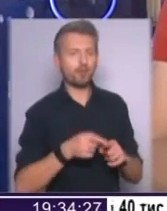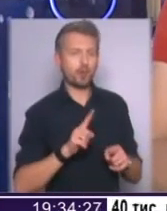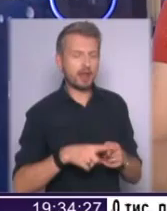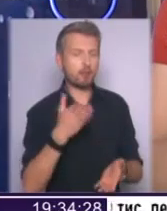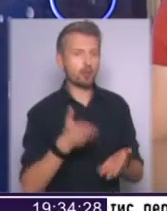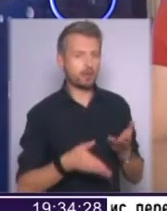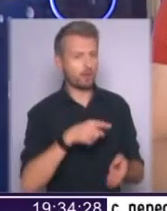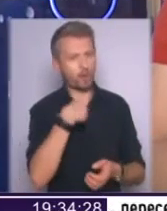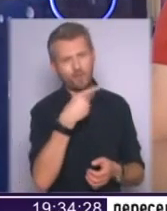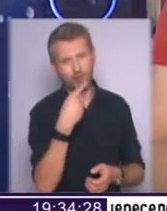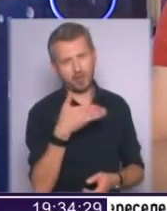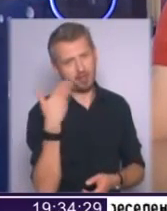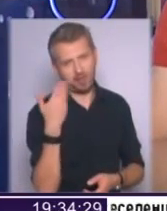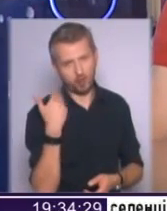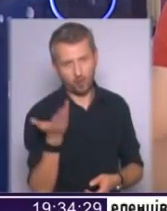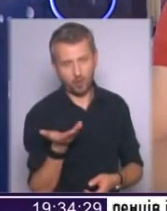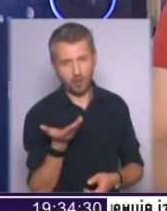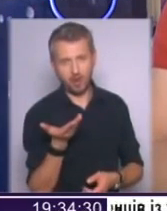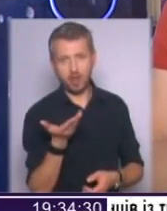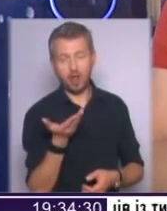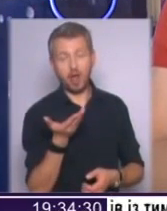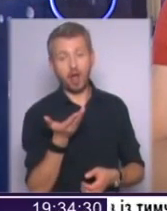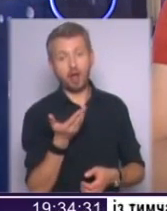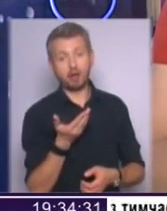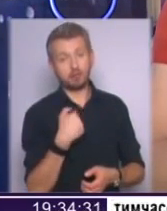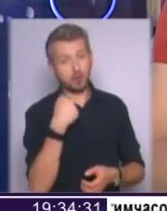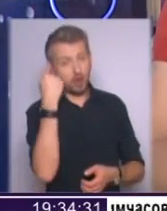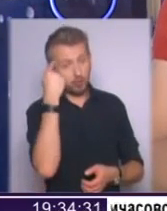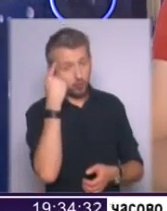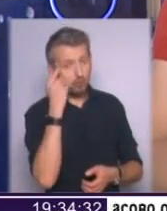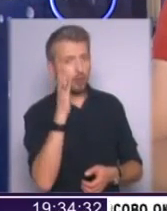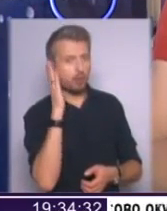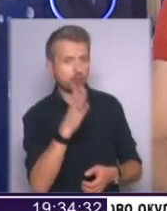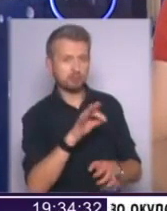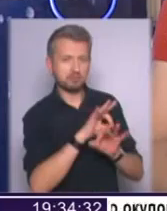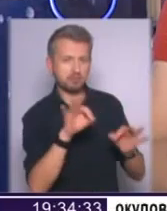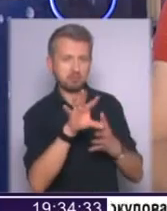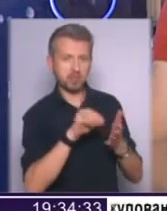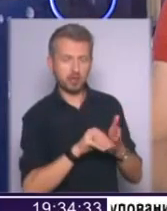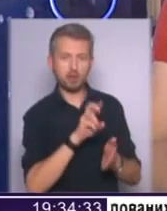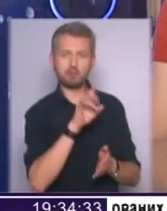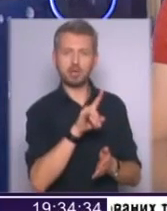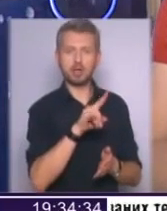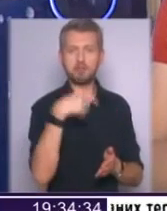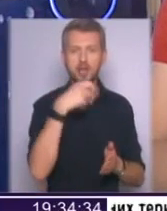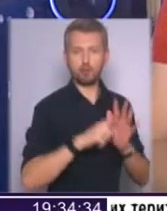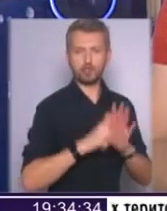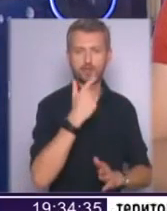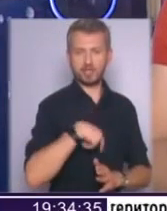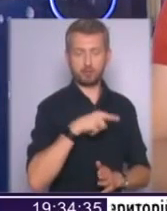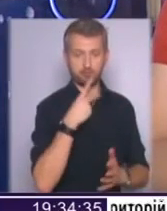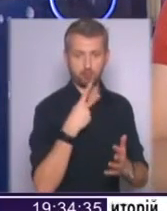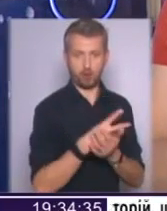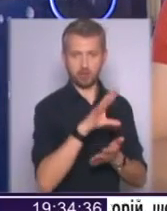говорити. Але мені здається, що все ж таки от був би дуже добрий приклад, якби президент почав з себе. Тобто він показав приклад цій країні, що справді